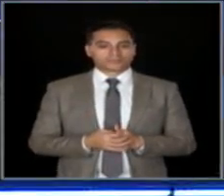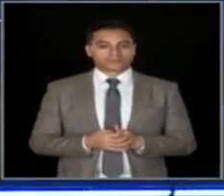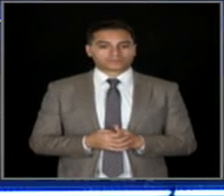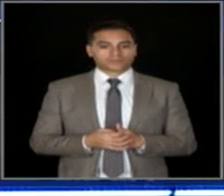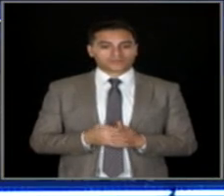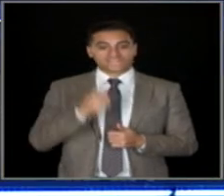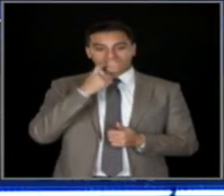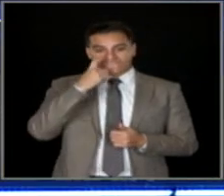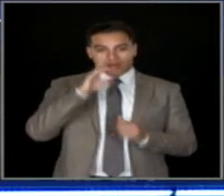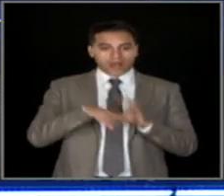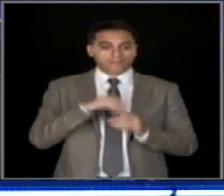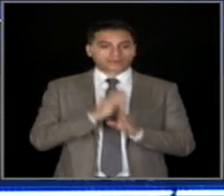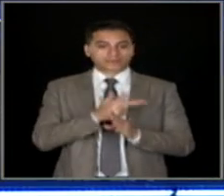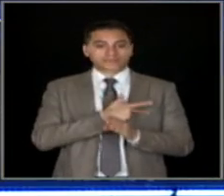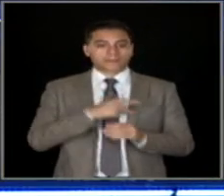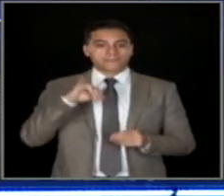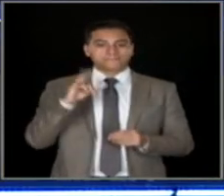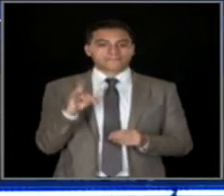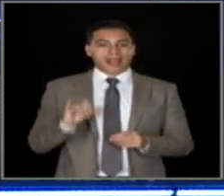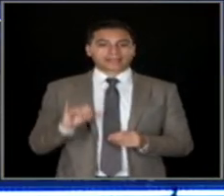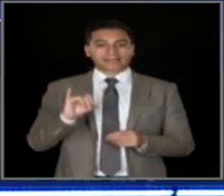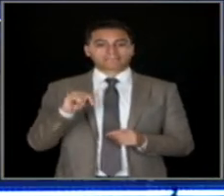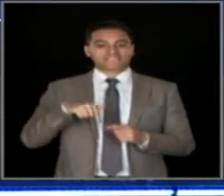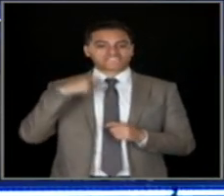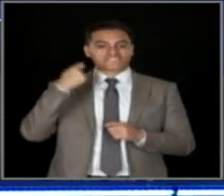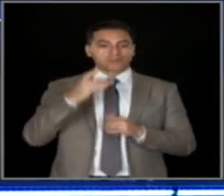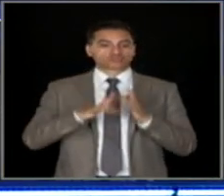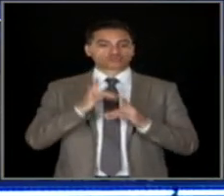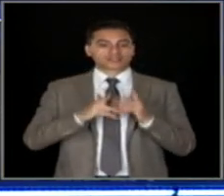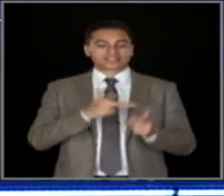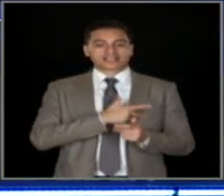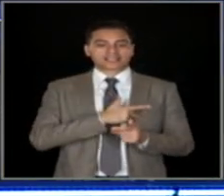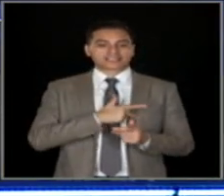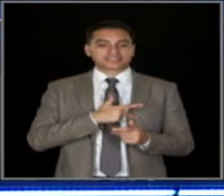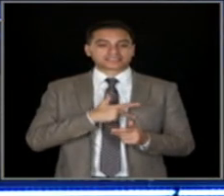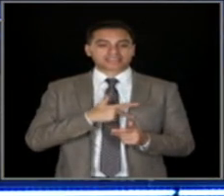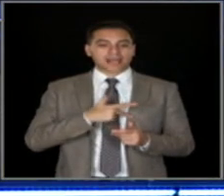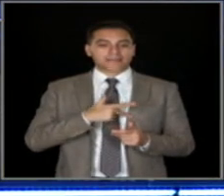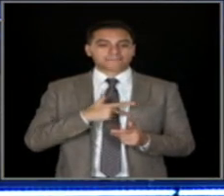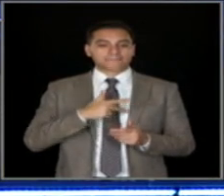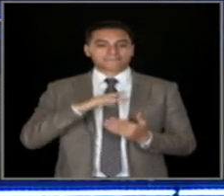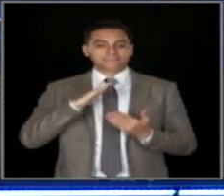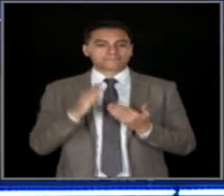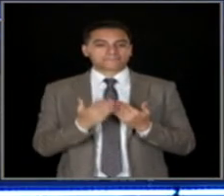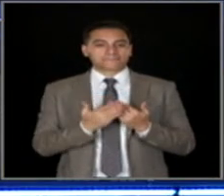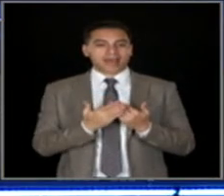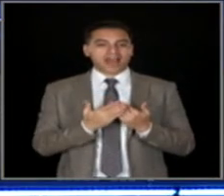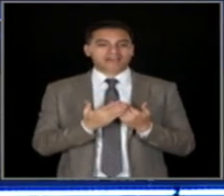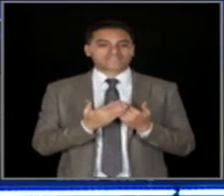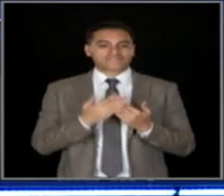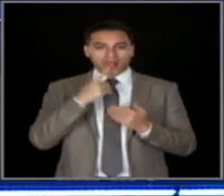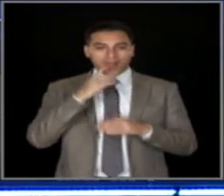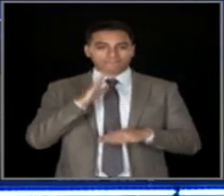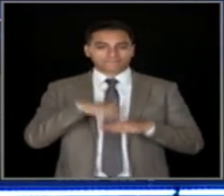فنون. من هي الفنانة التي قامت بدور مريم في مسلسل ملف سري